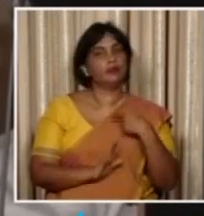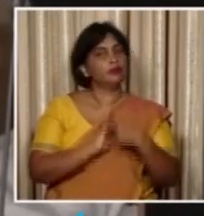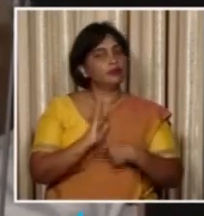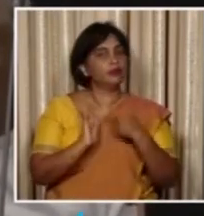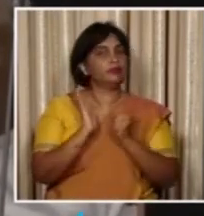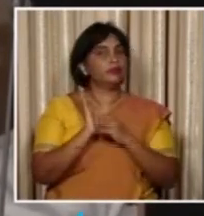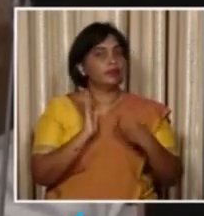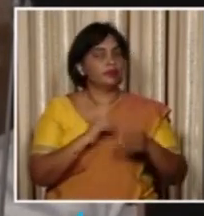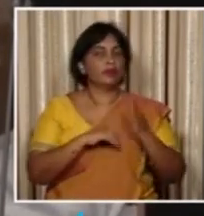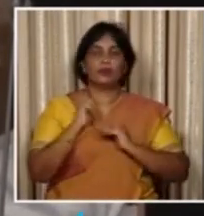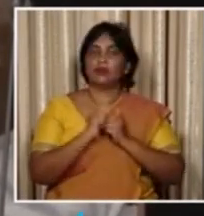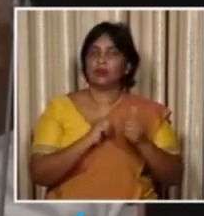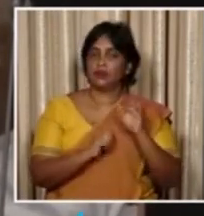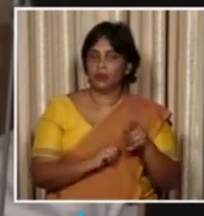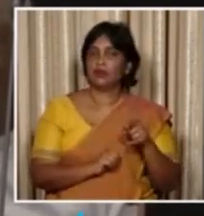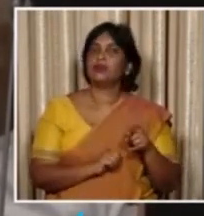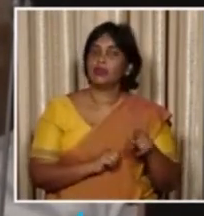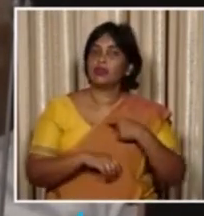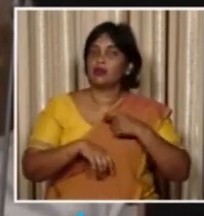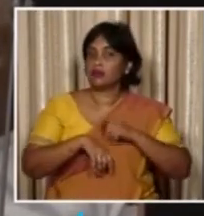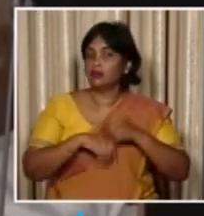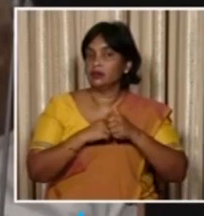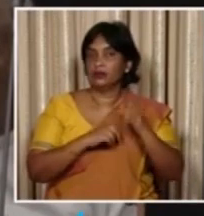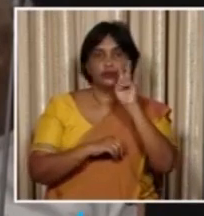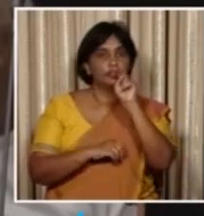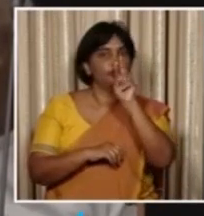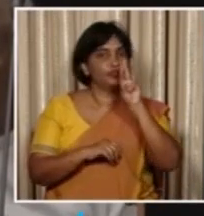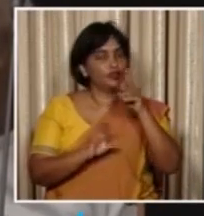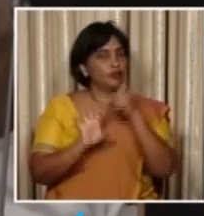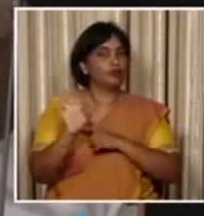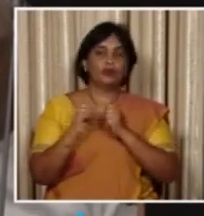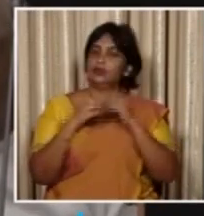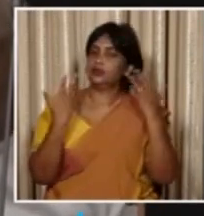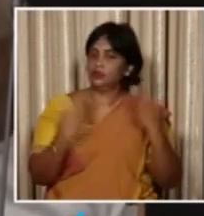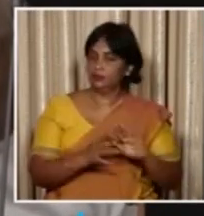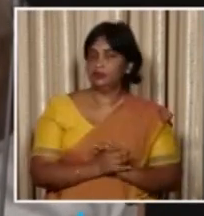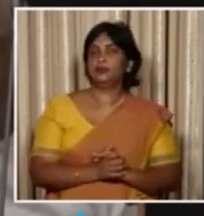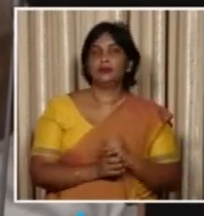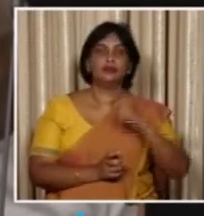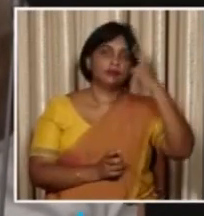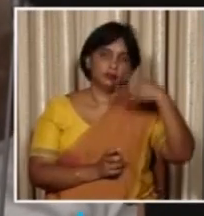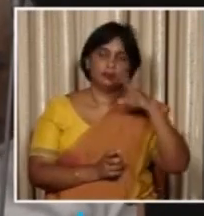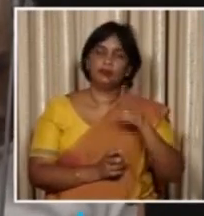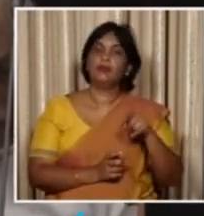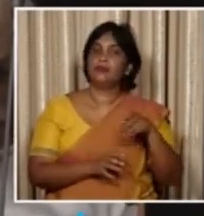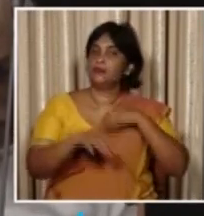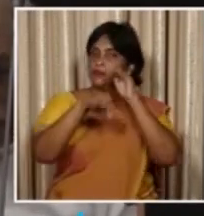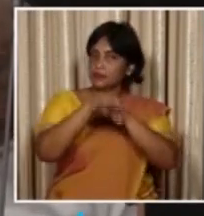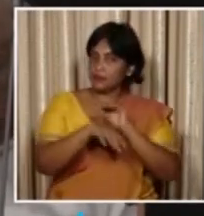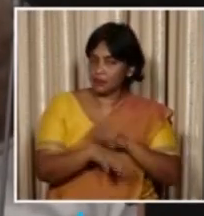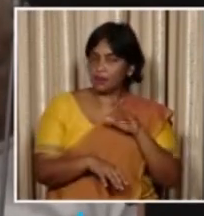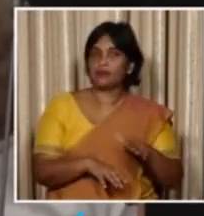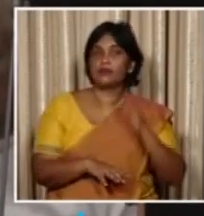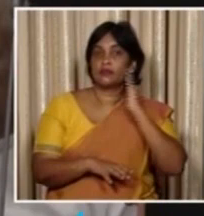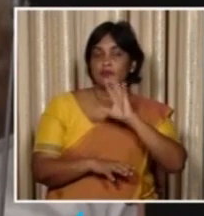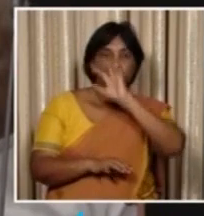ණය ප්‍රතිව්‍යගතකරණය. එම කාර්යය 2023 වසරේදී අවසන් කළා. දෙවැනි අංශය වශයෙන් හඳුනාගත්තේ